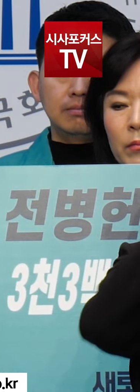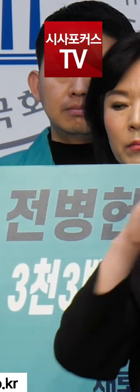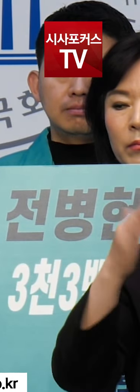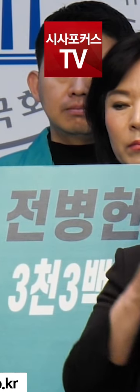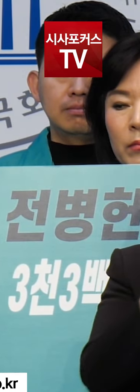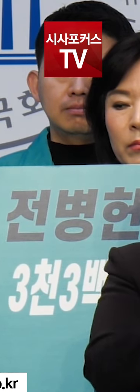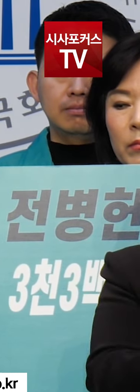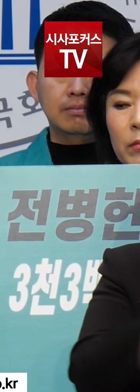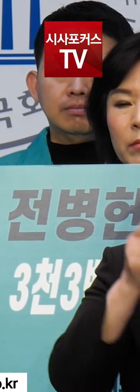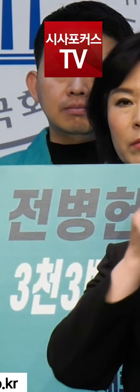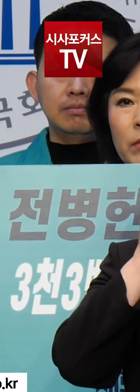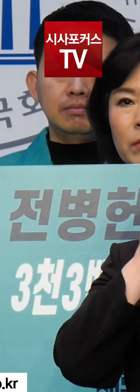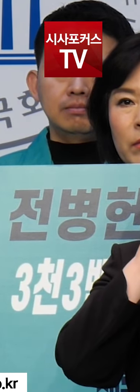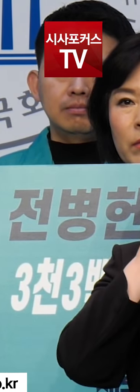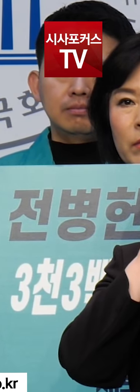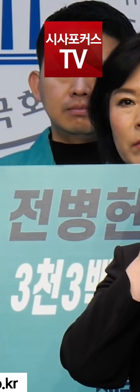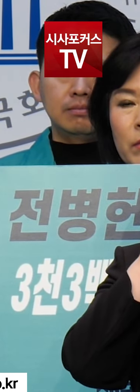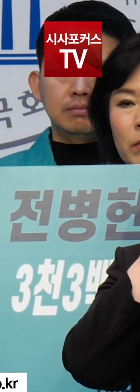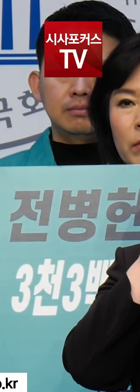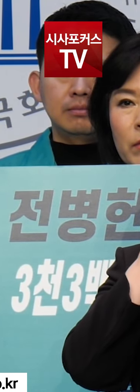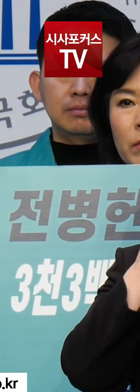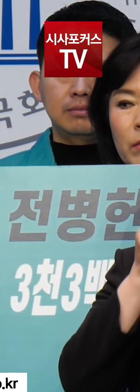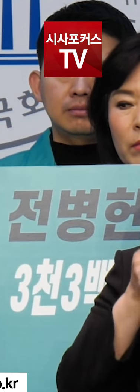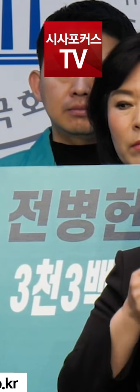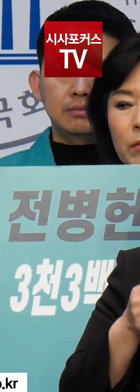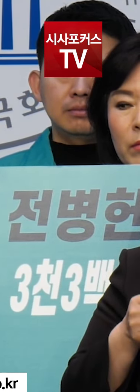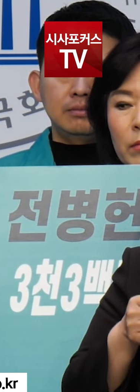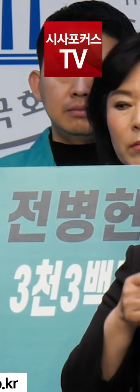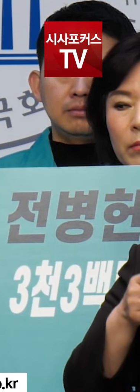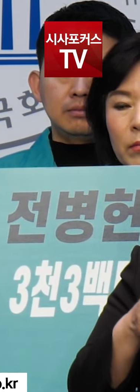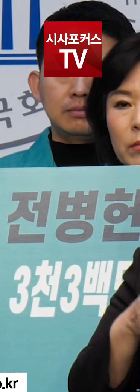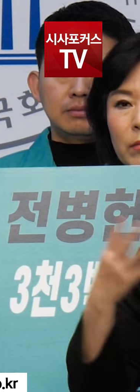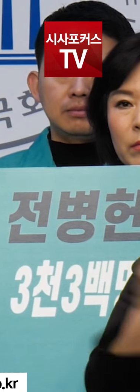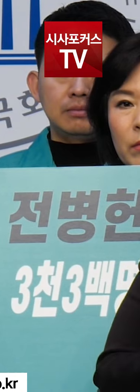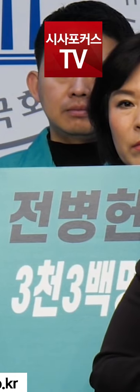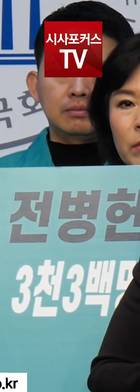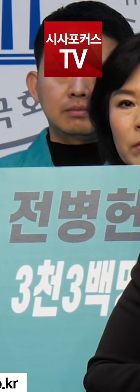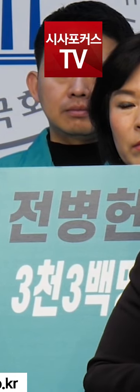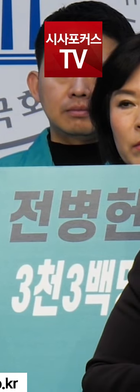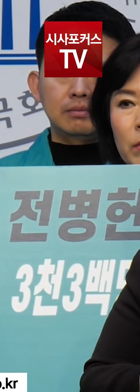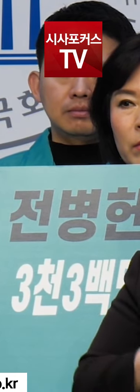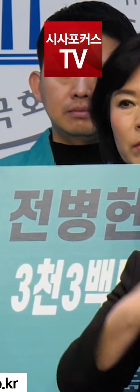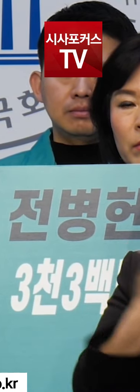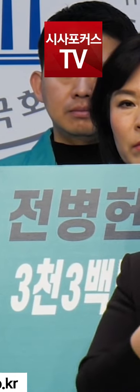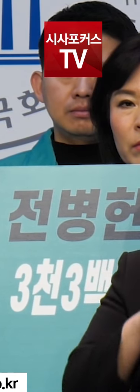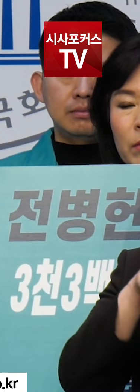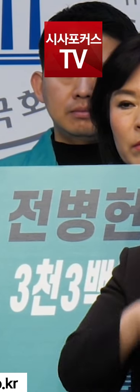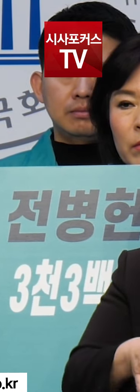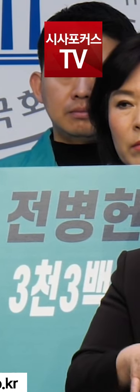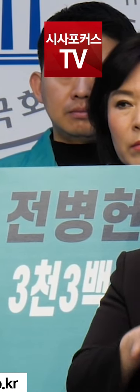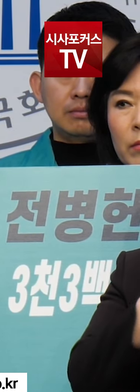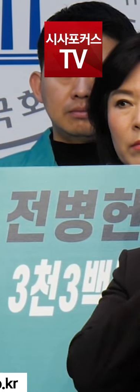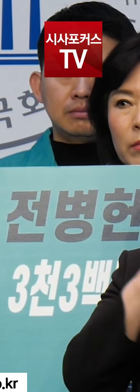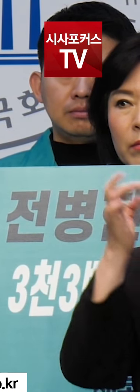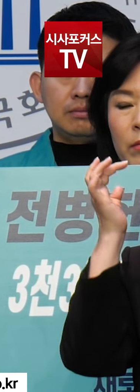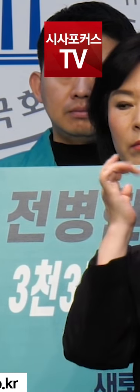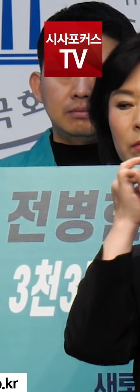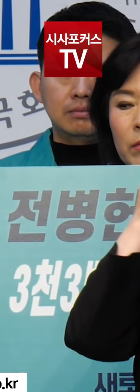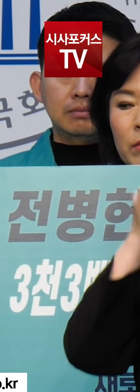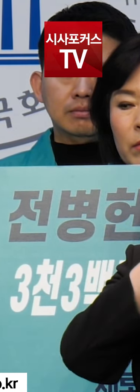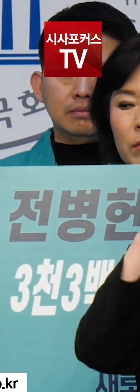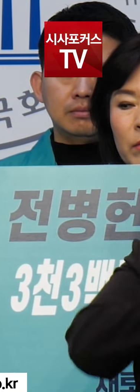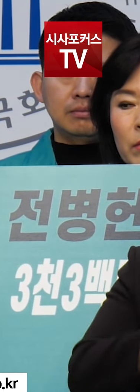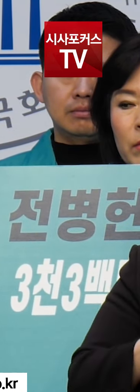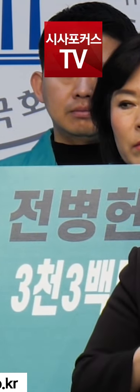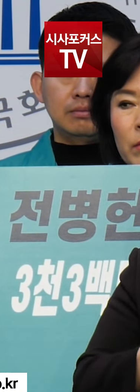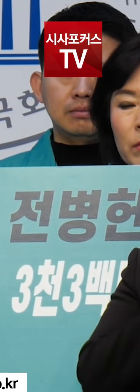견제는 못하면서 자극적이고 극단적이고 참으로 천박한